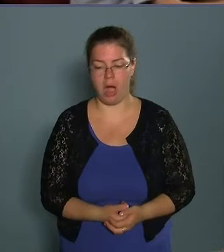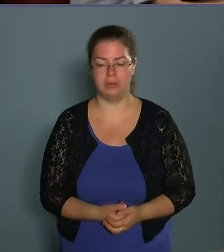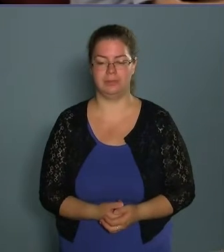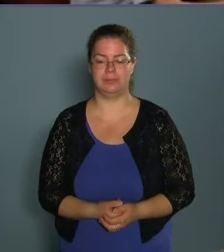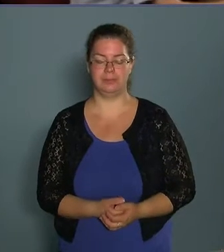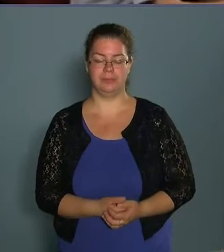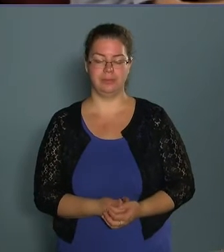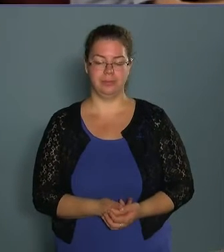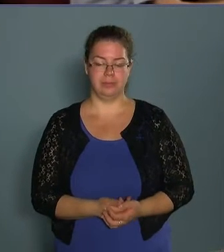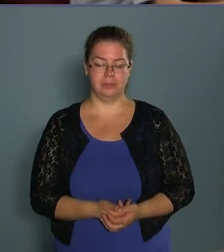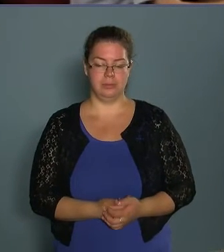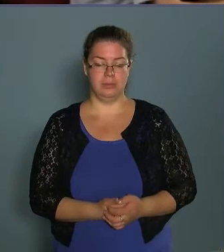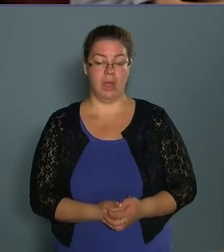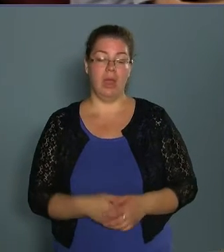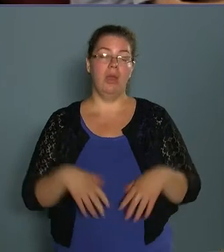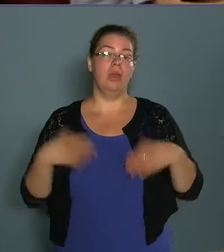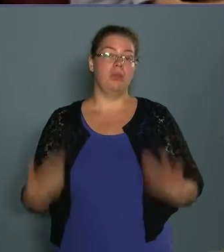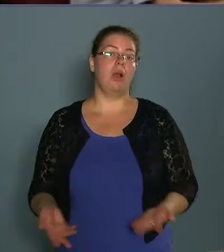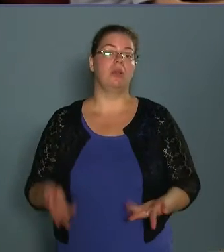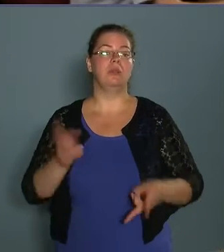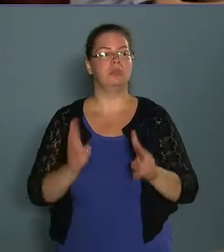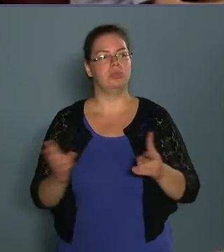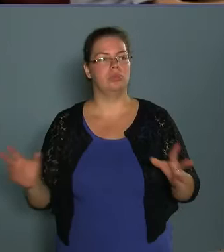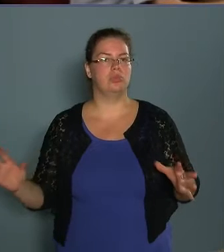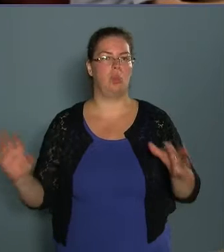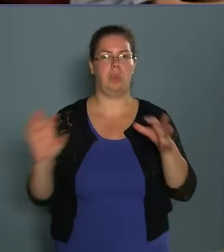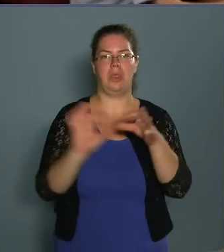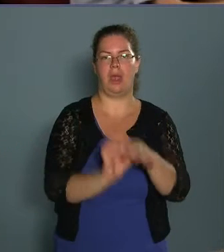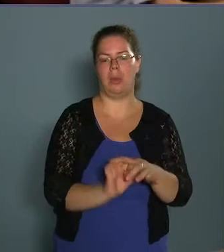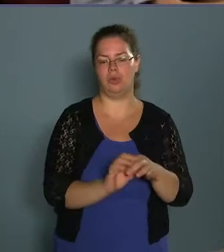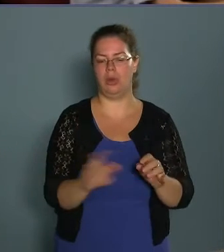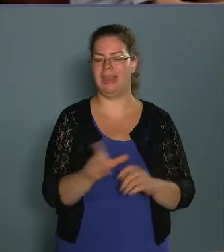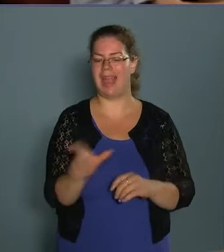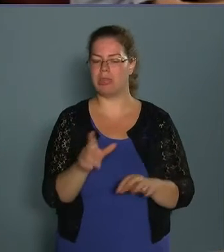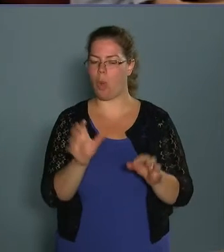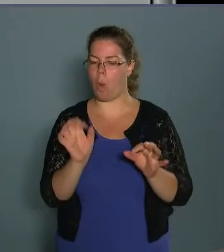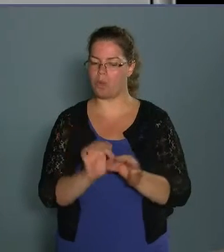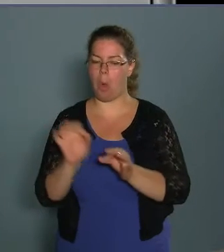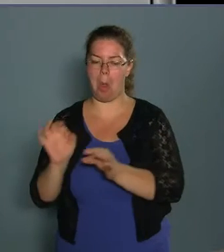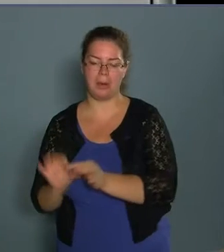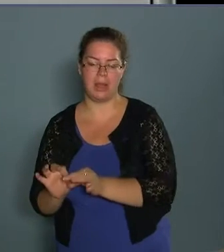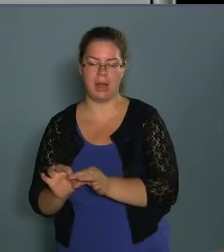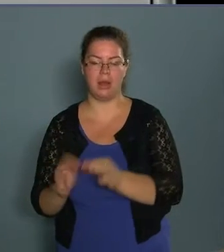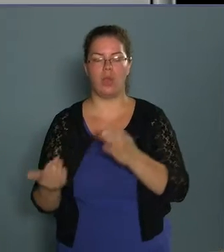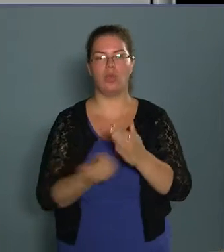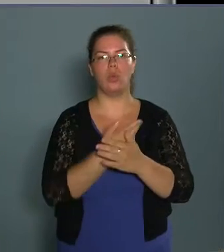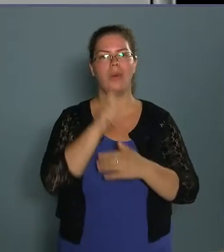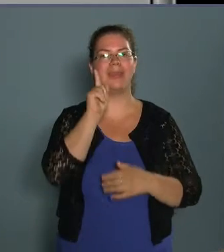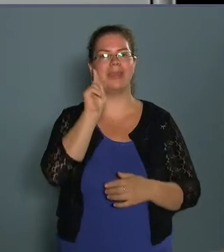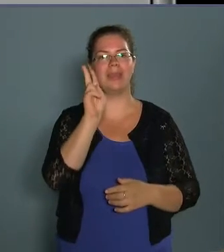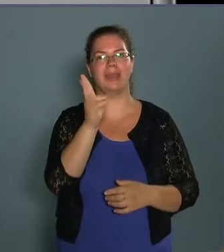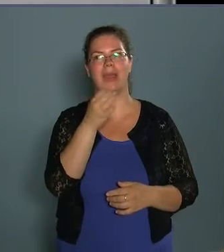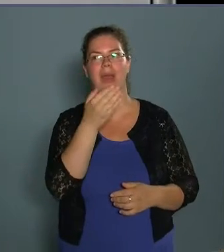általános állapota miatt van. Vagy, hogy összekapcsolódik ugye két történet, az új IKEA-nak